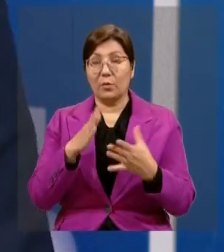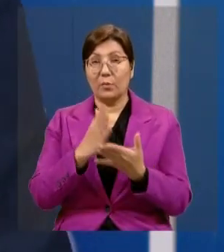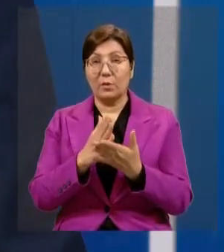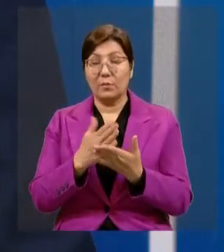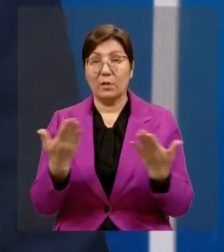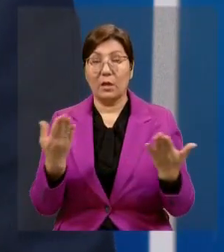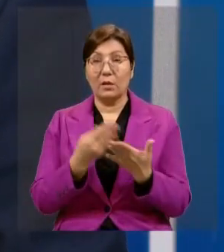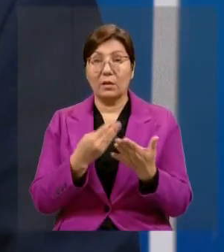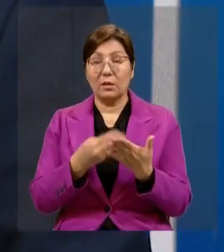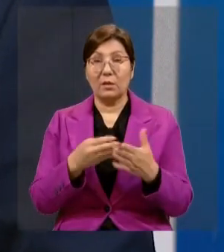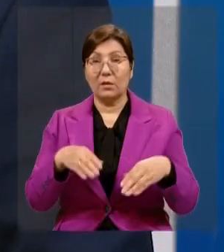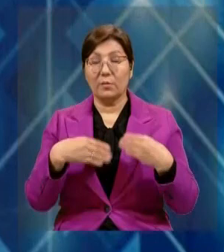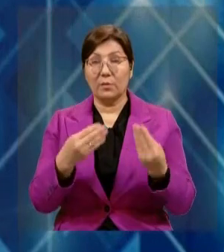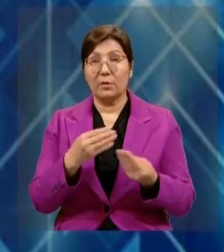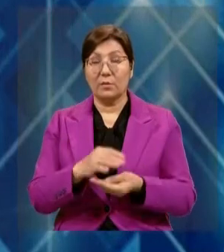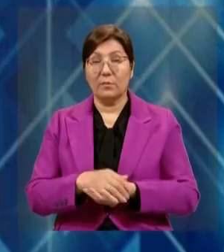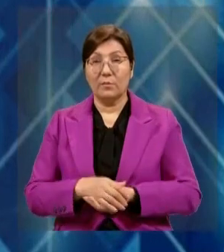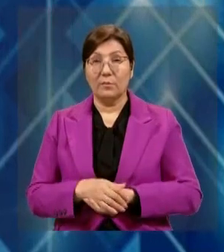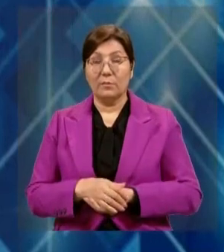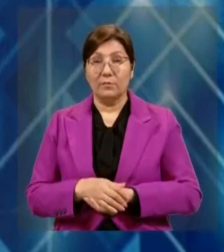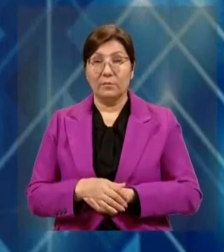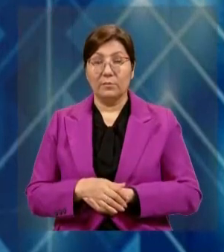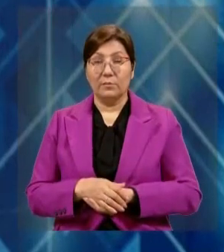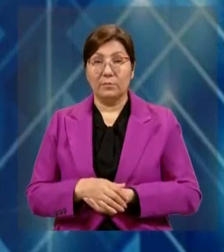Қандай кеңес бересіз көрермендерге?